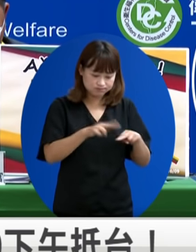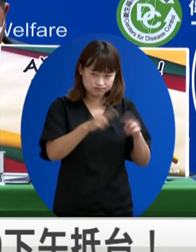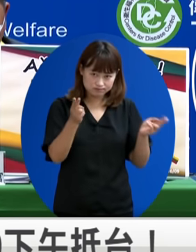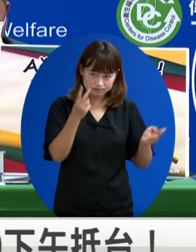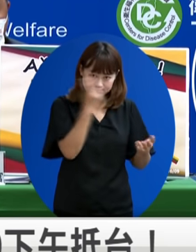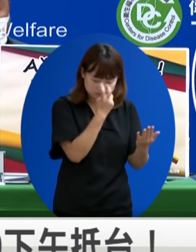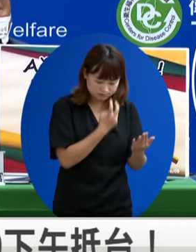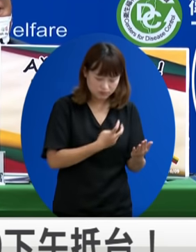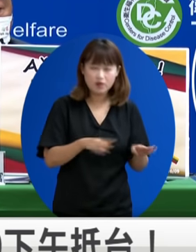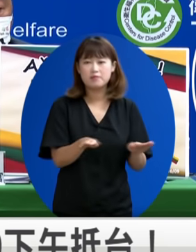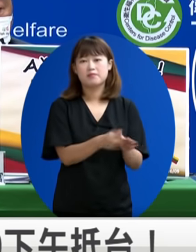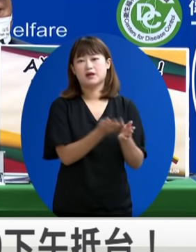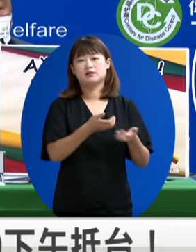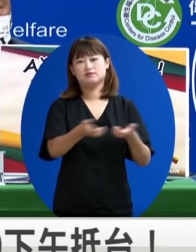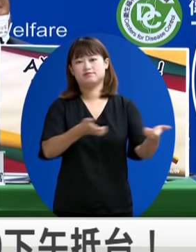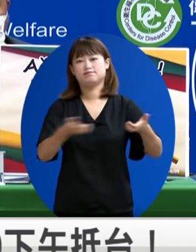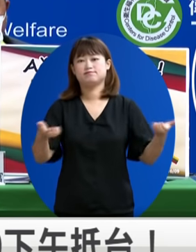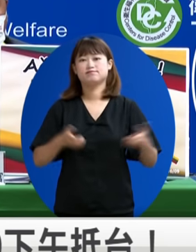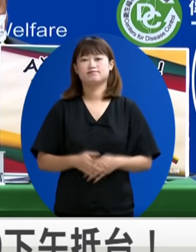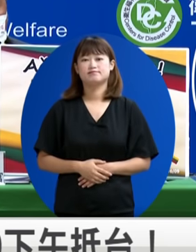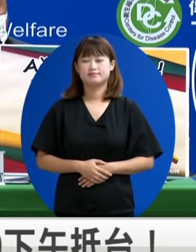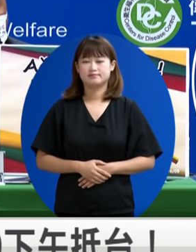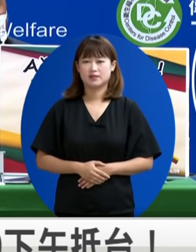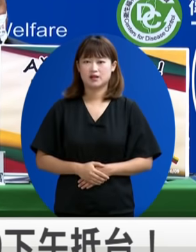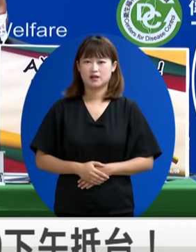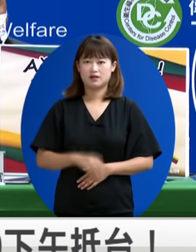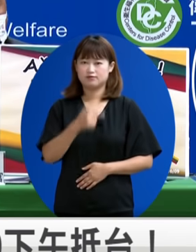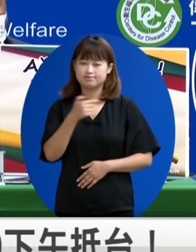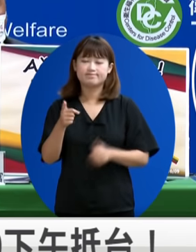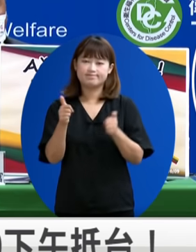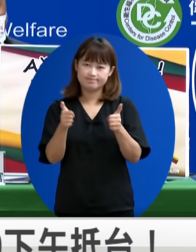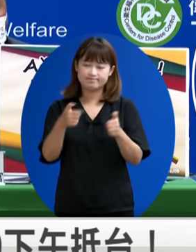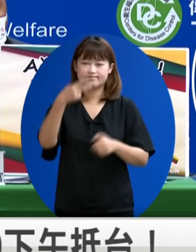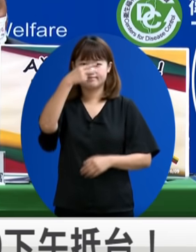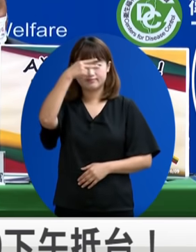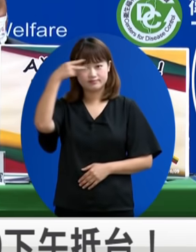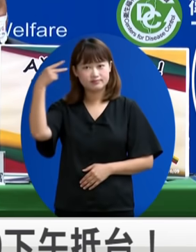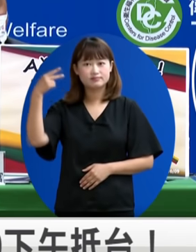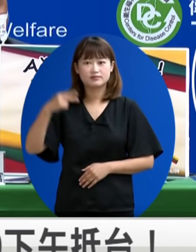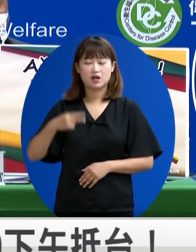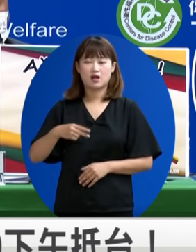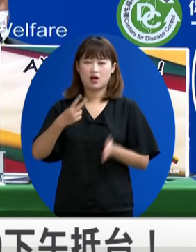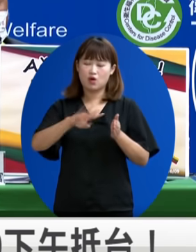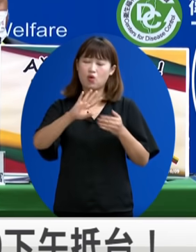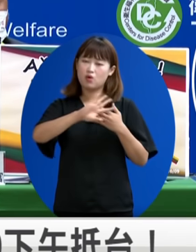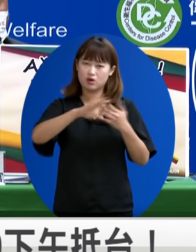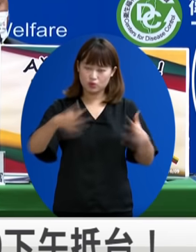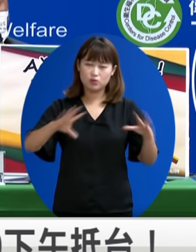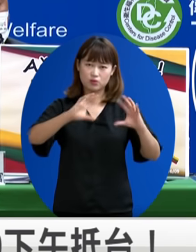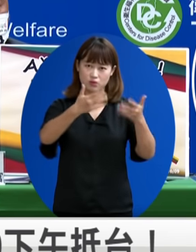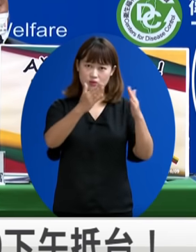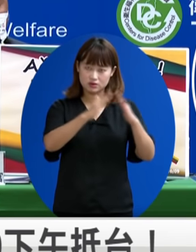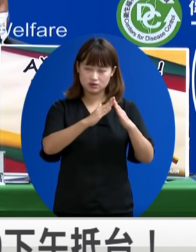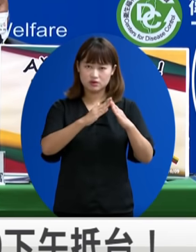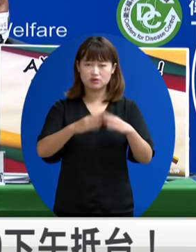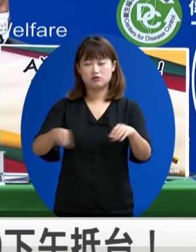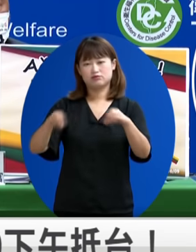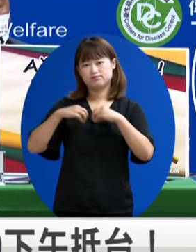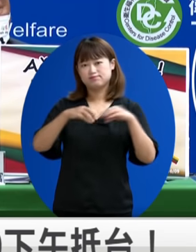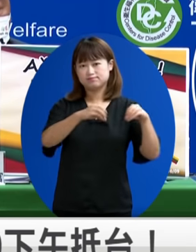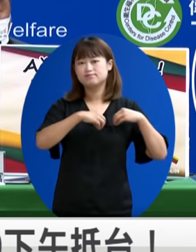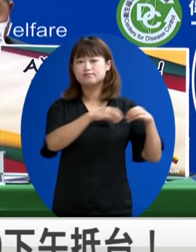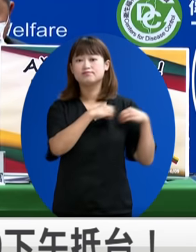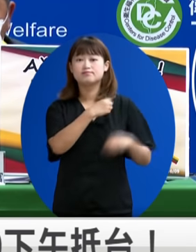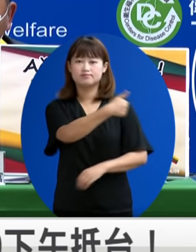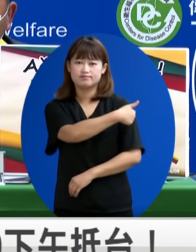排试打。好，那我们还是非常谢谢这些像很多国家这段时间提供我们的